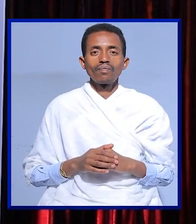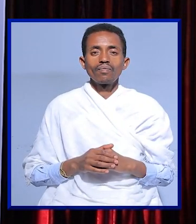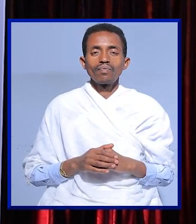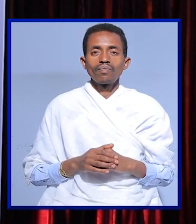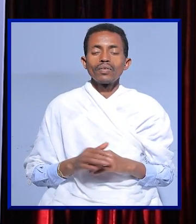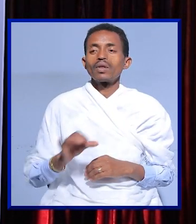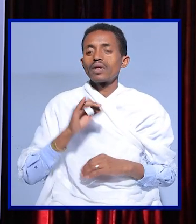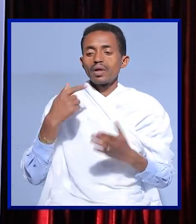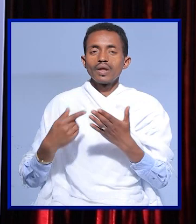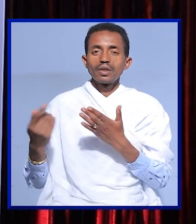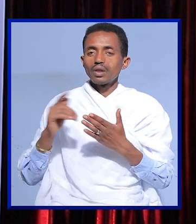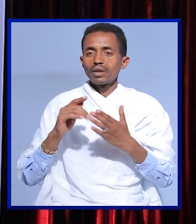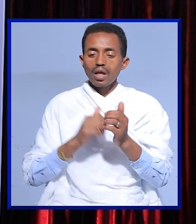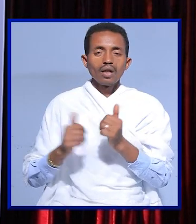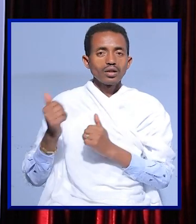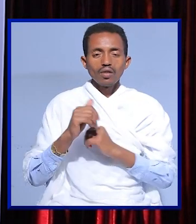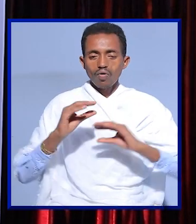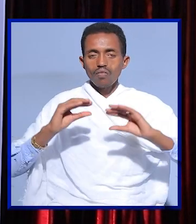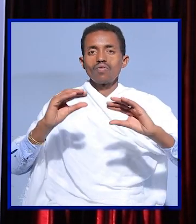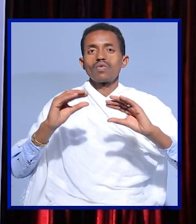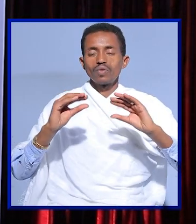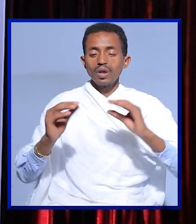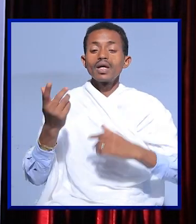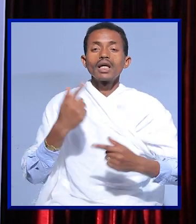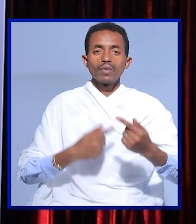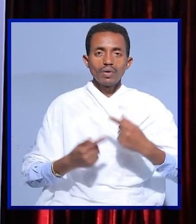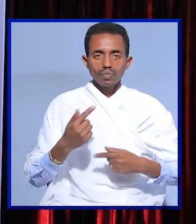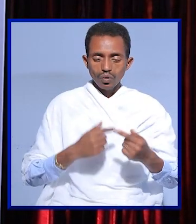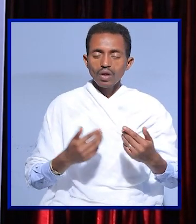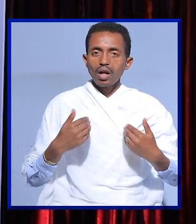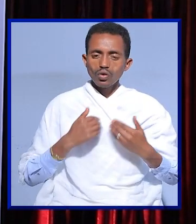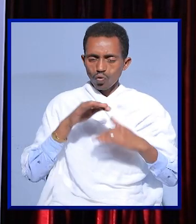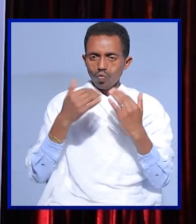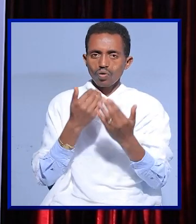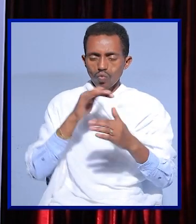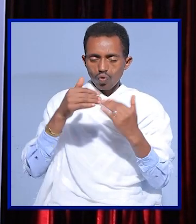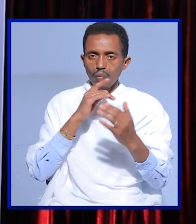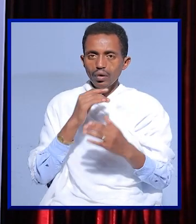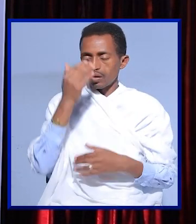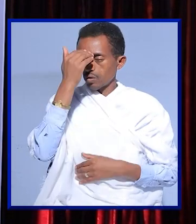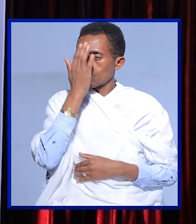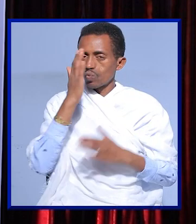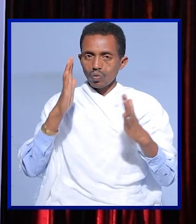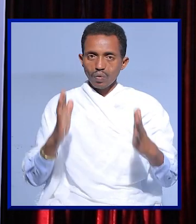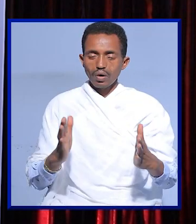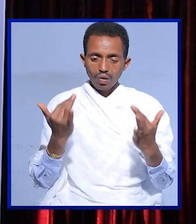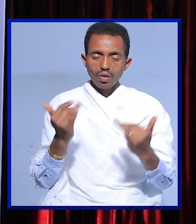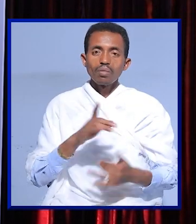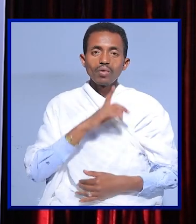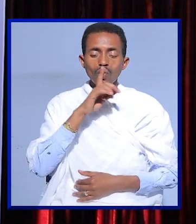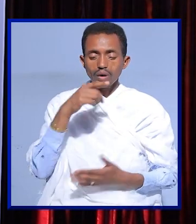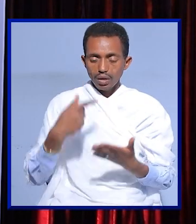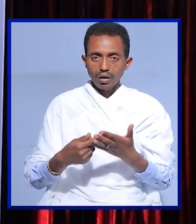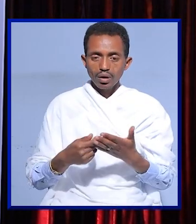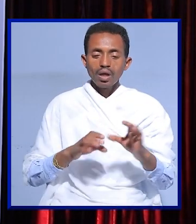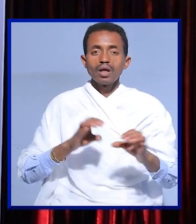ለደተን እንዲህ እንድናሳልፈው እናስተምራቸዋለን። የምትመጡት ያላችሁት ሁሉ ወገኖቻችን ኦርቶዶክሳውያን በእውነት